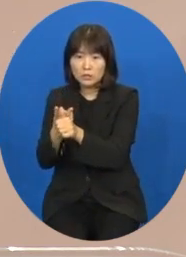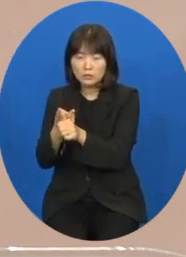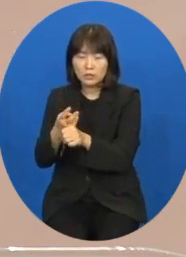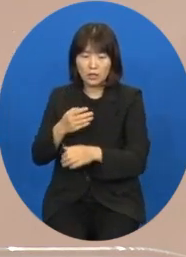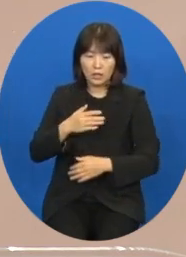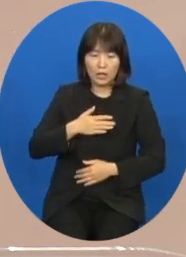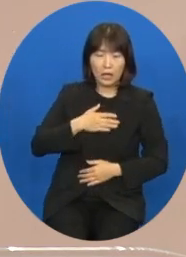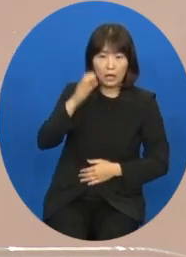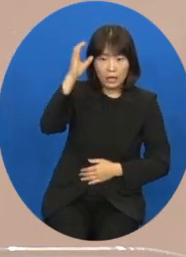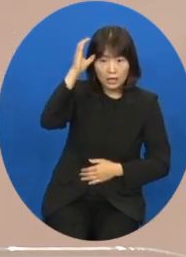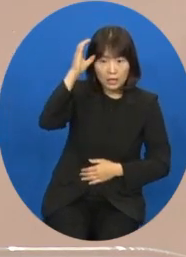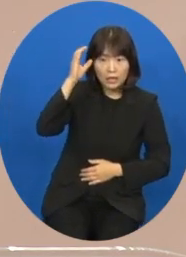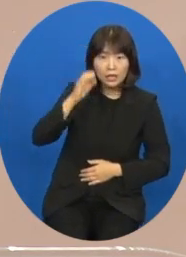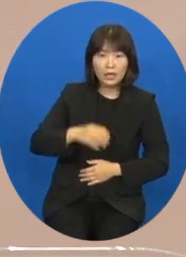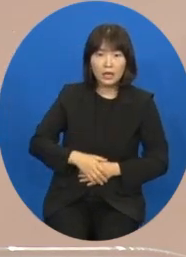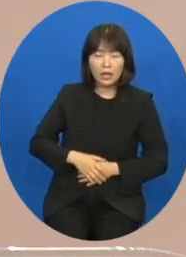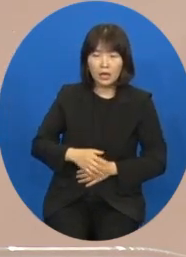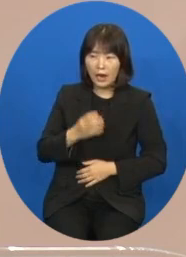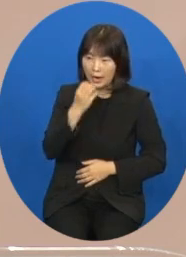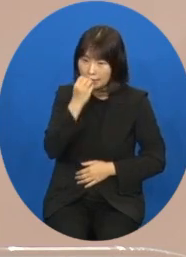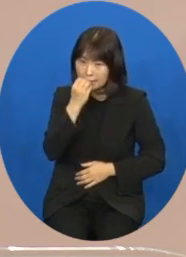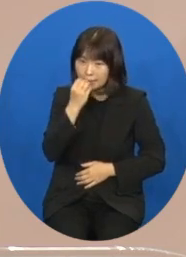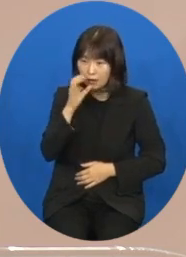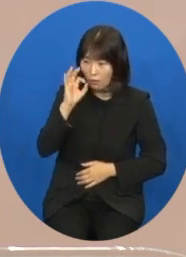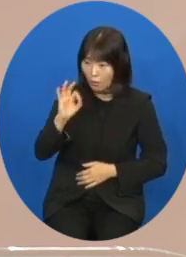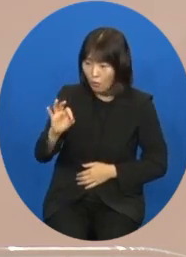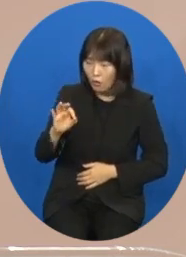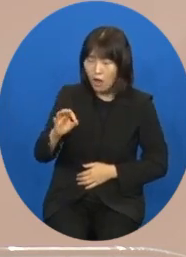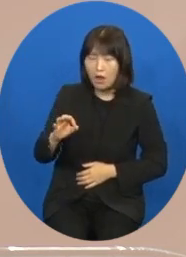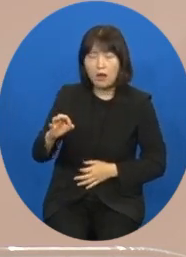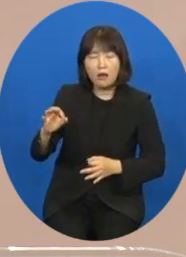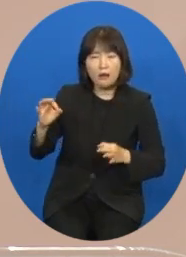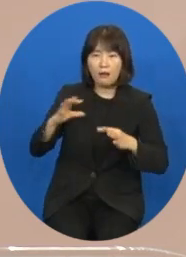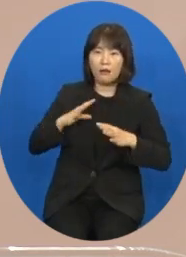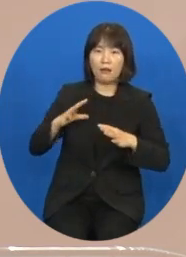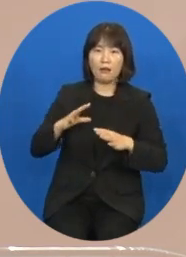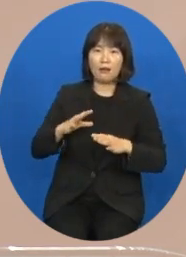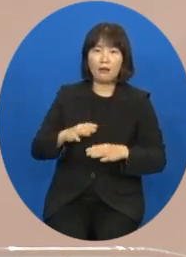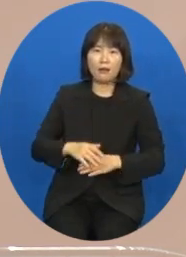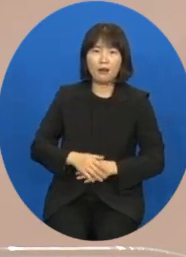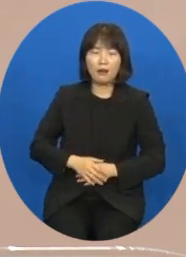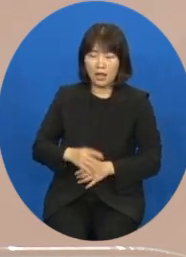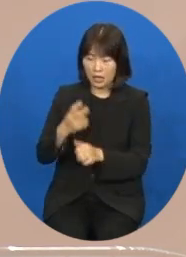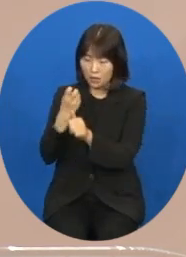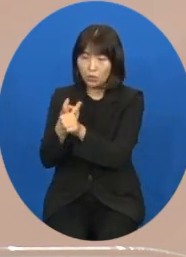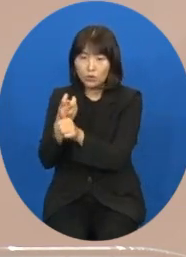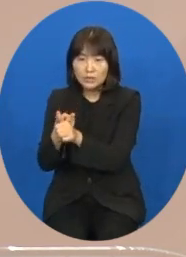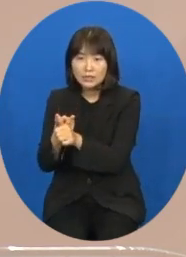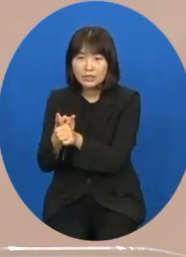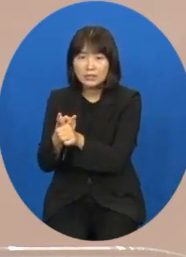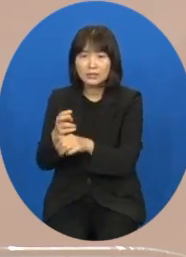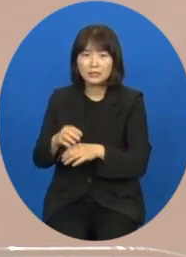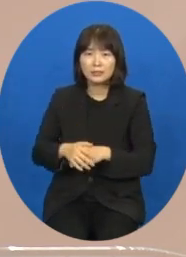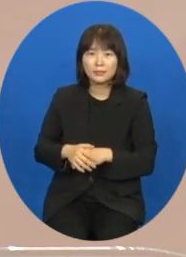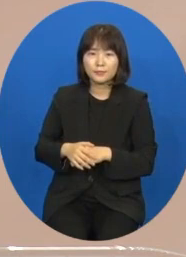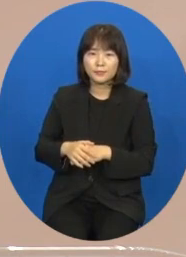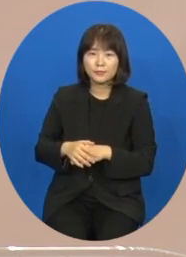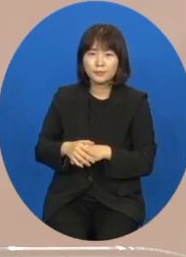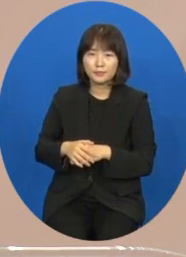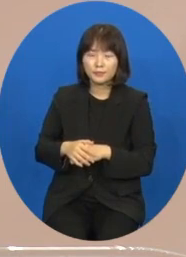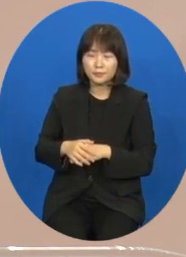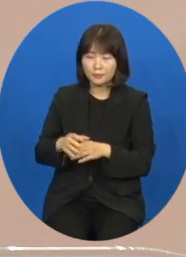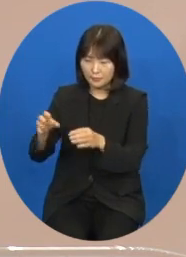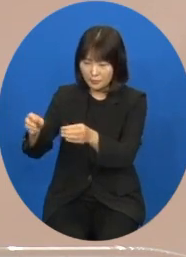집 개가 물고 있는데, 얼마나 놀랐는지 그 토끼를 그개 입에서